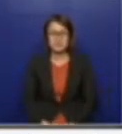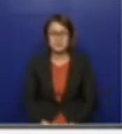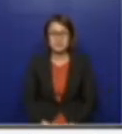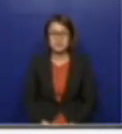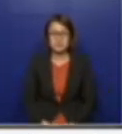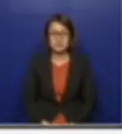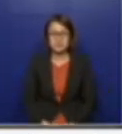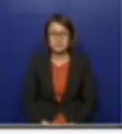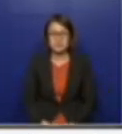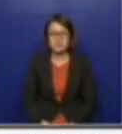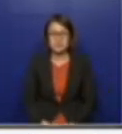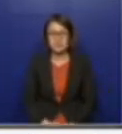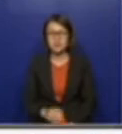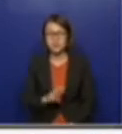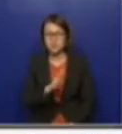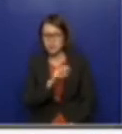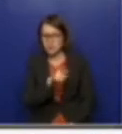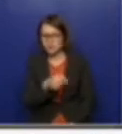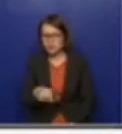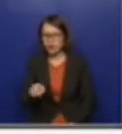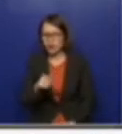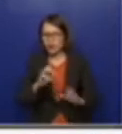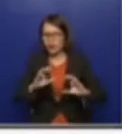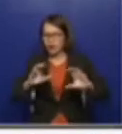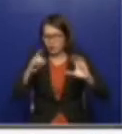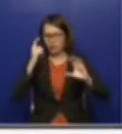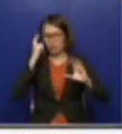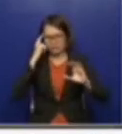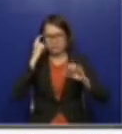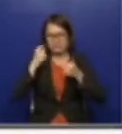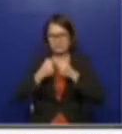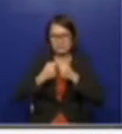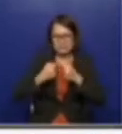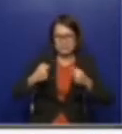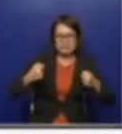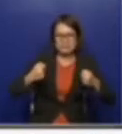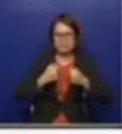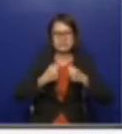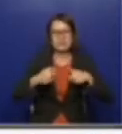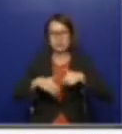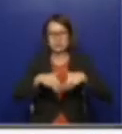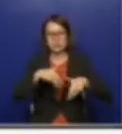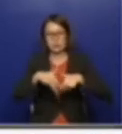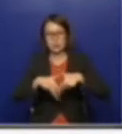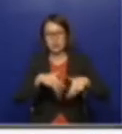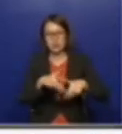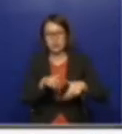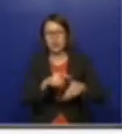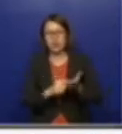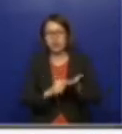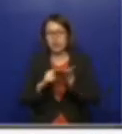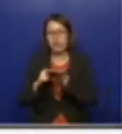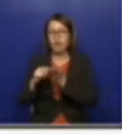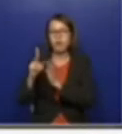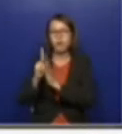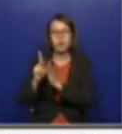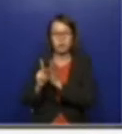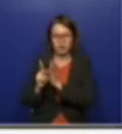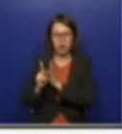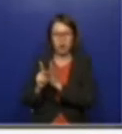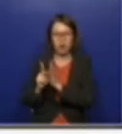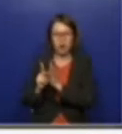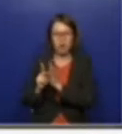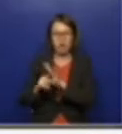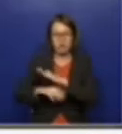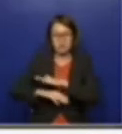ถ้ารัฐสภาแห่งนี้เห็นว่ามันขยายขอบเขตให้พี่น้องประชาชนสามารถเสนอกฎหมายเกี่ยวกับแนวนโยบายพื้นฐานแห่งรั